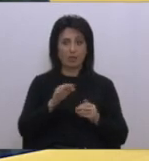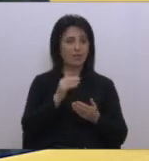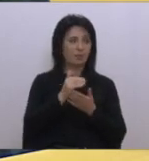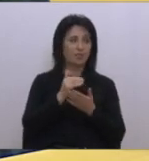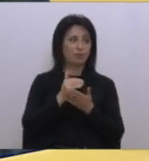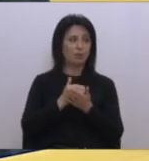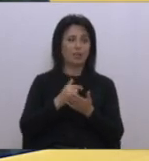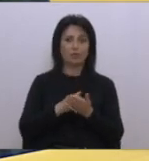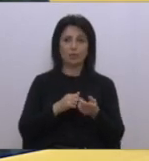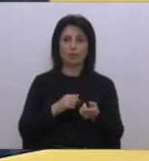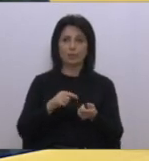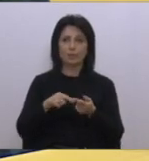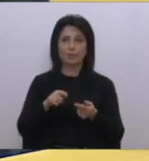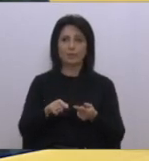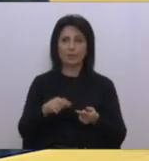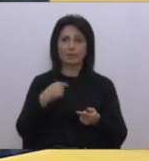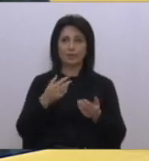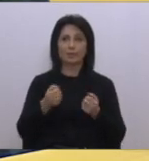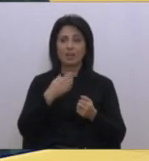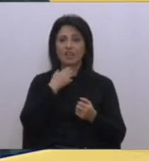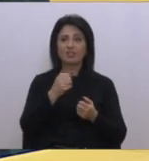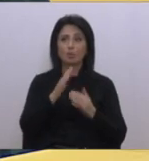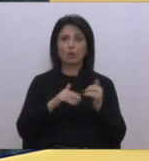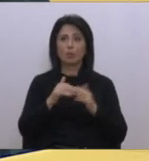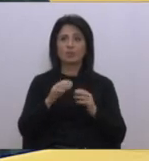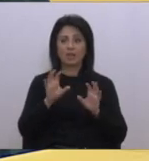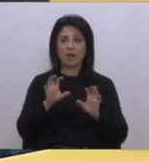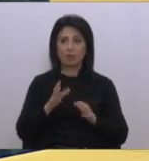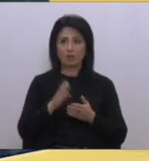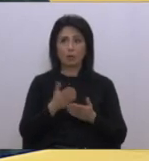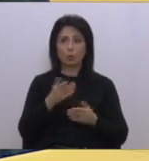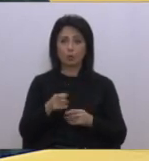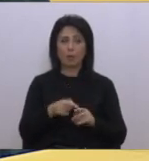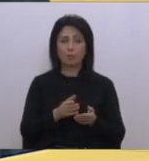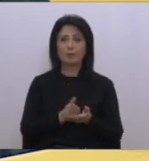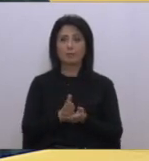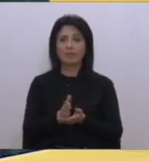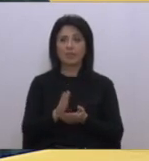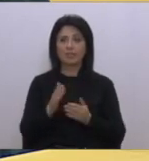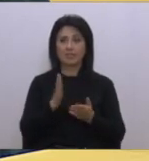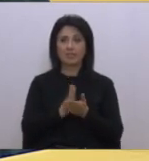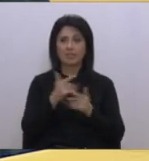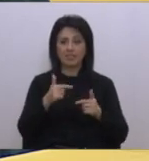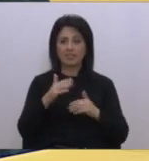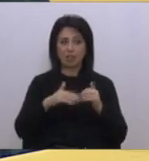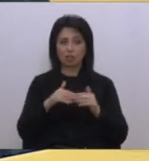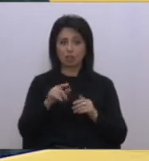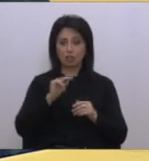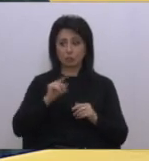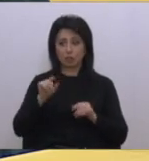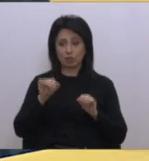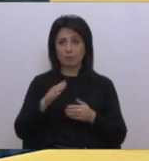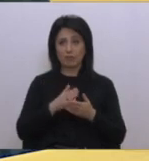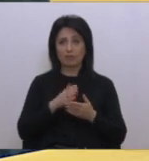იქნა. Თქვენ იცით, რომ კანონი გვაქვს ჩვენ მიღებული დეფიციტური პროფესიების შესახებ. Თუ ამ მიმართულების სტაჟორი იქნა და უწყებას აქვს